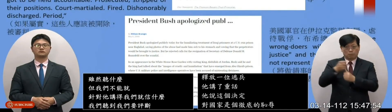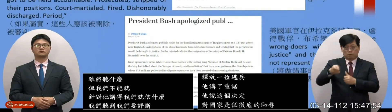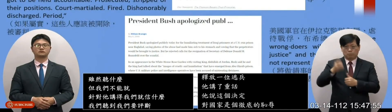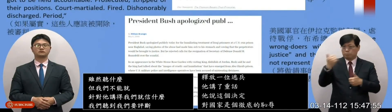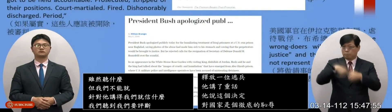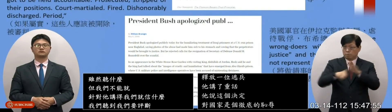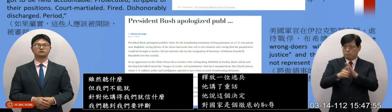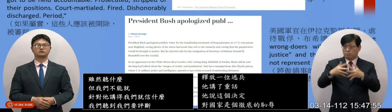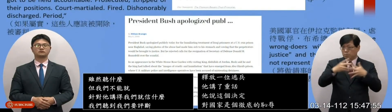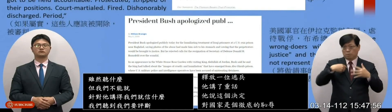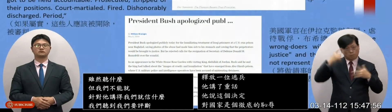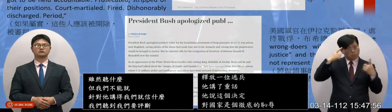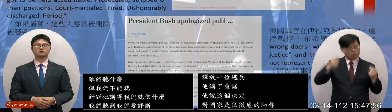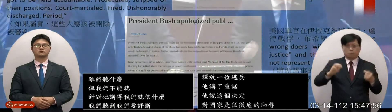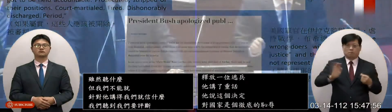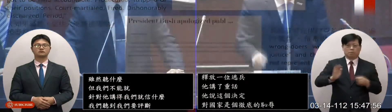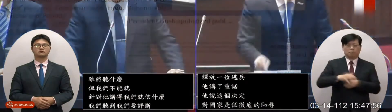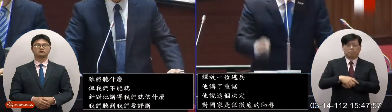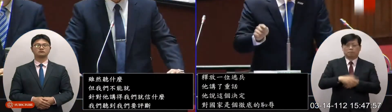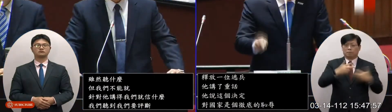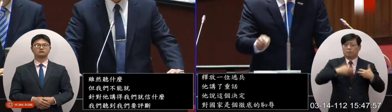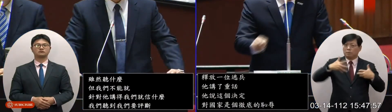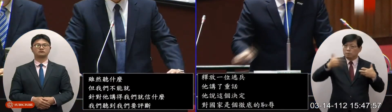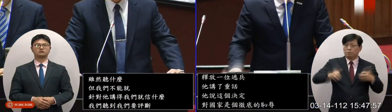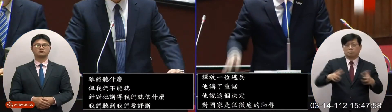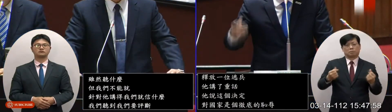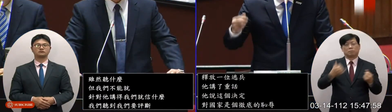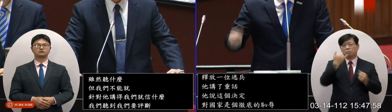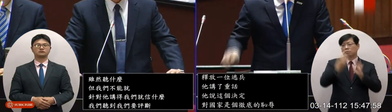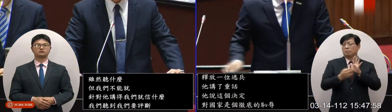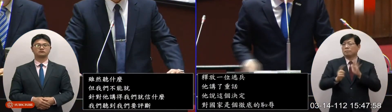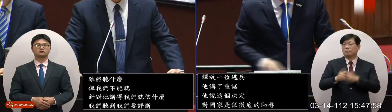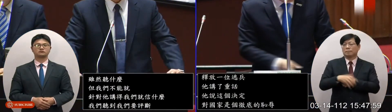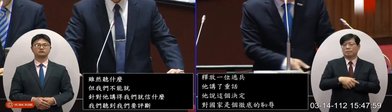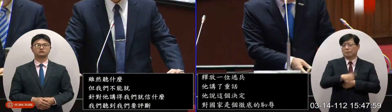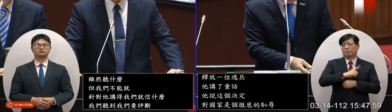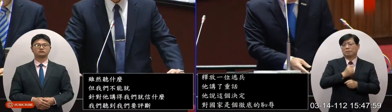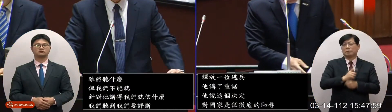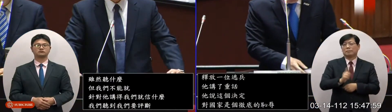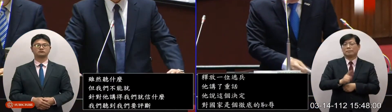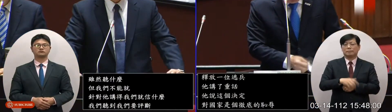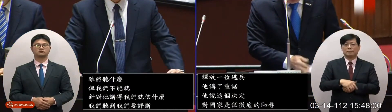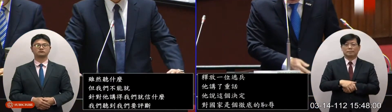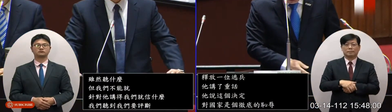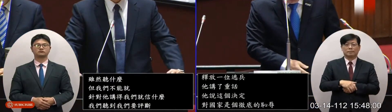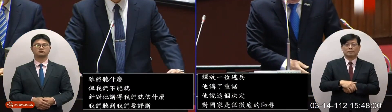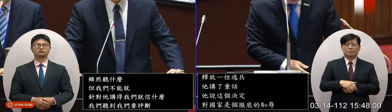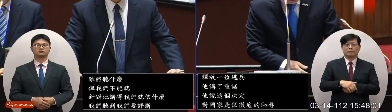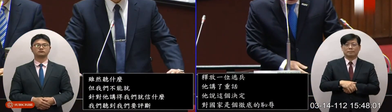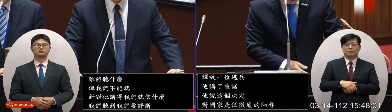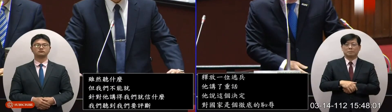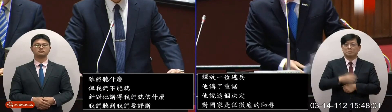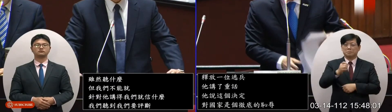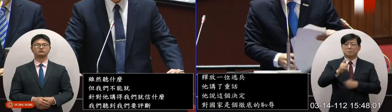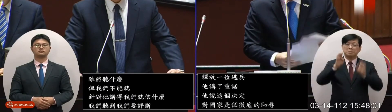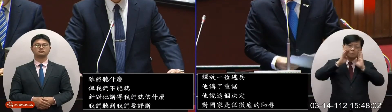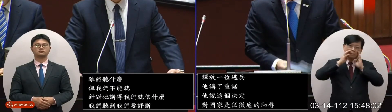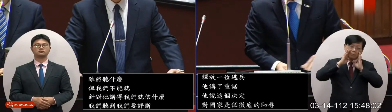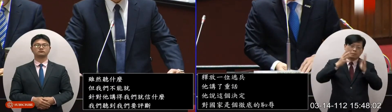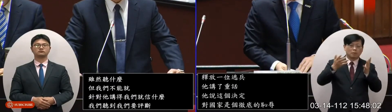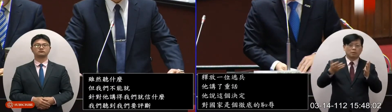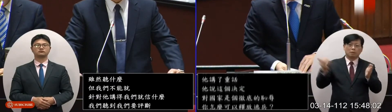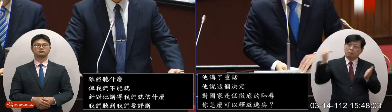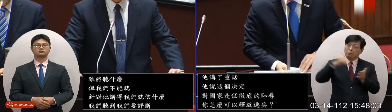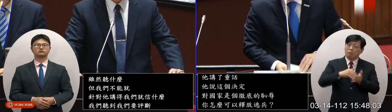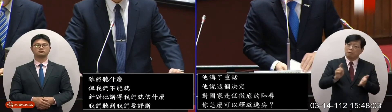表美国的价值观。蔡英文总统这几天讲什么，我们看一下在干什么。你看他的脸书从头到尾